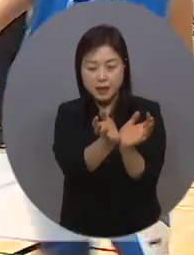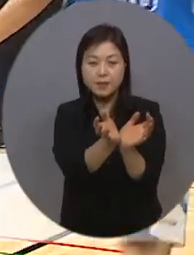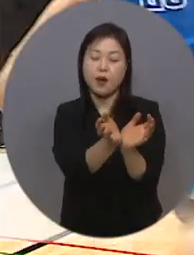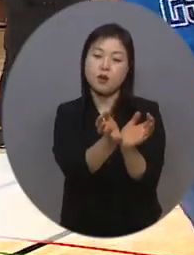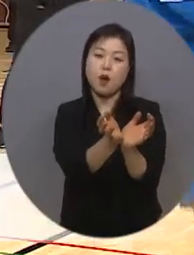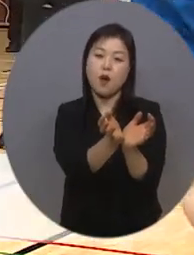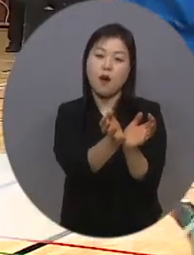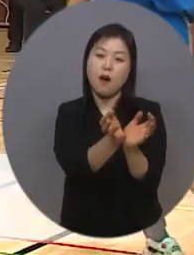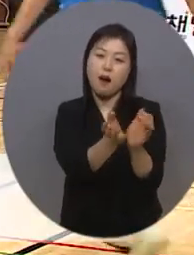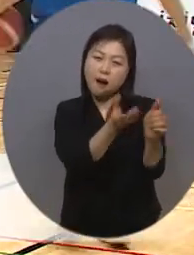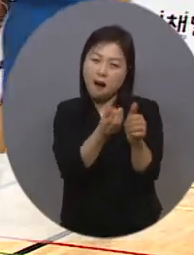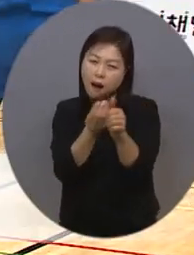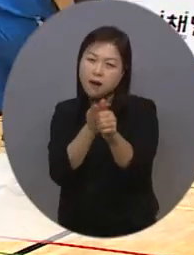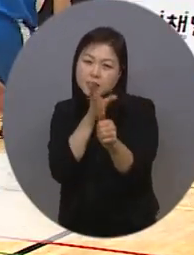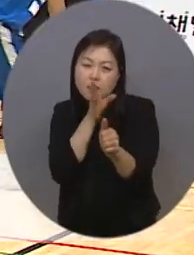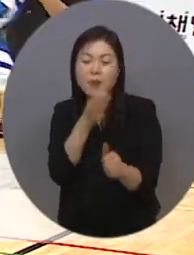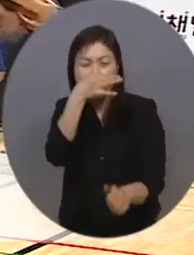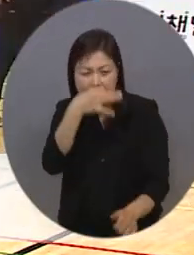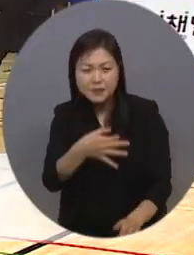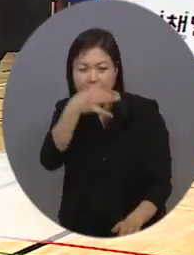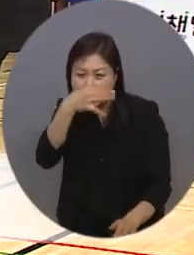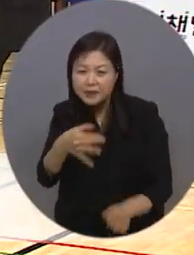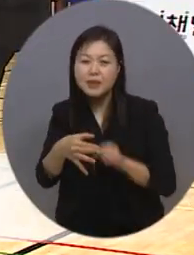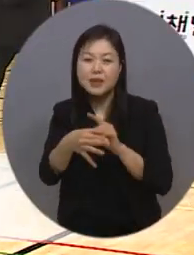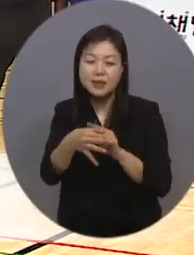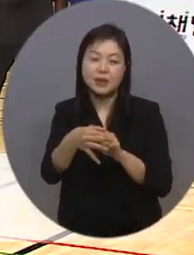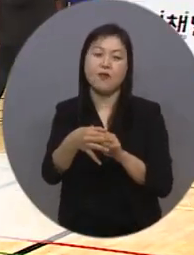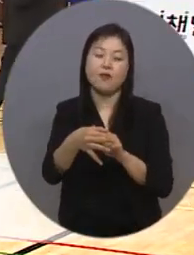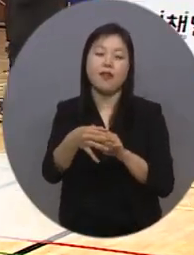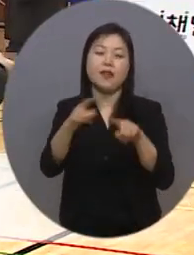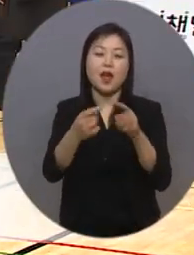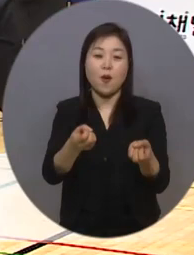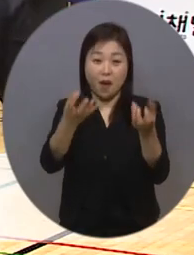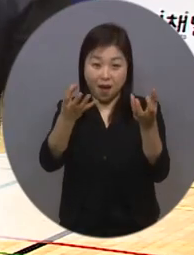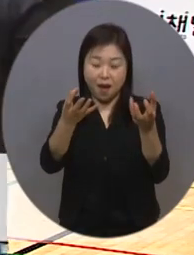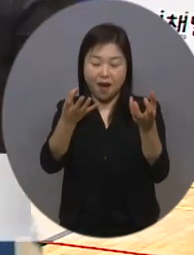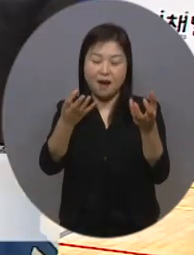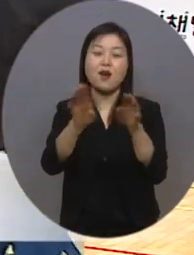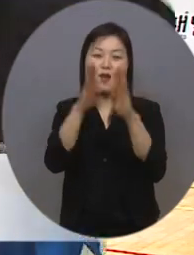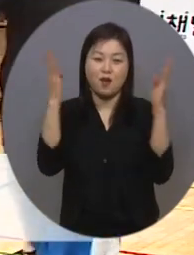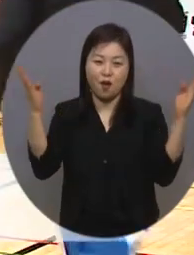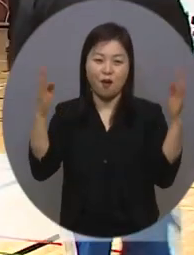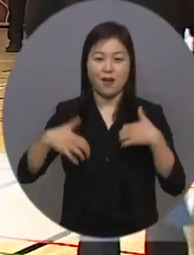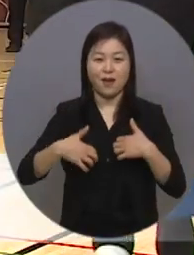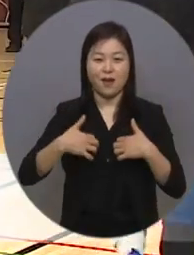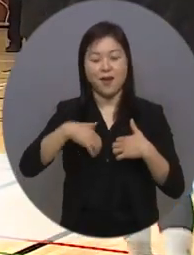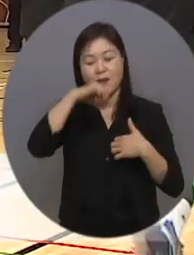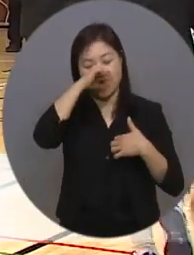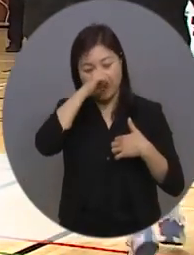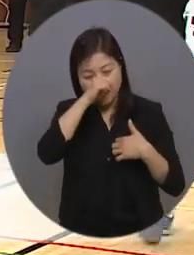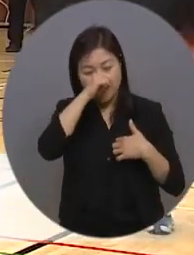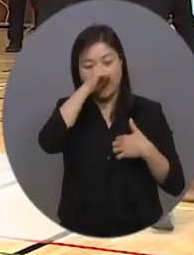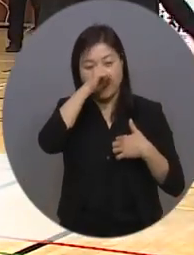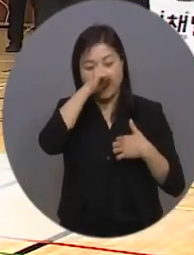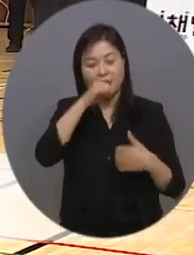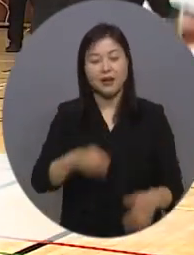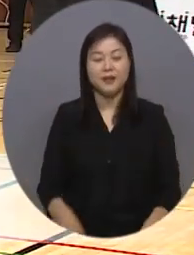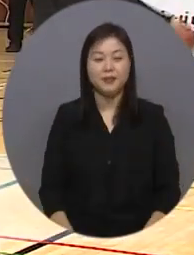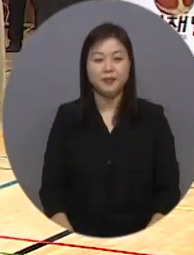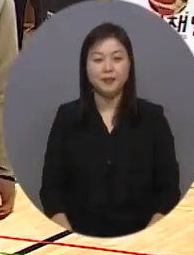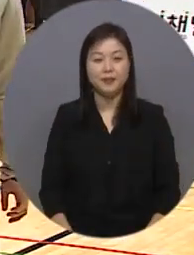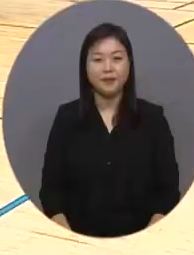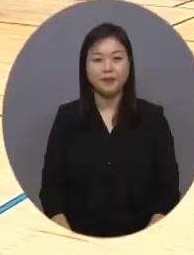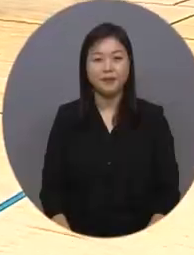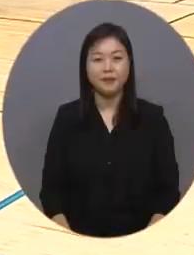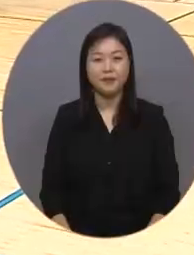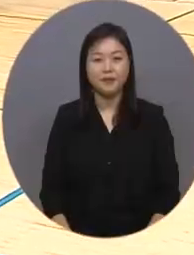되게 어렵게 되고 있는 그렇게 해서 만들어진 대회라 좀 저한테는 너무 기분이 좋은 대회인 것